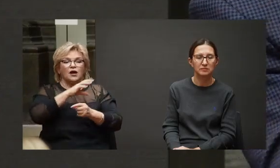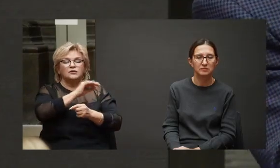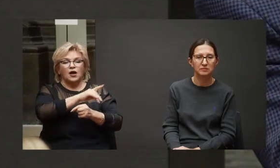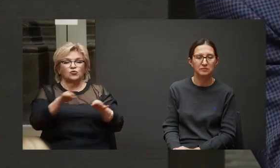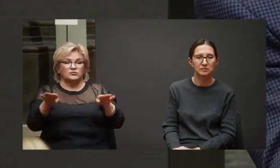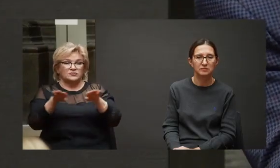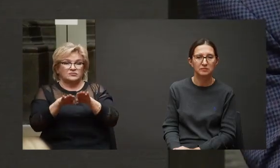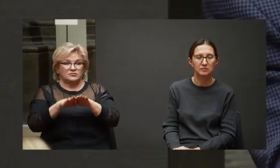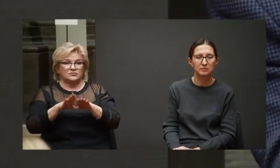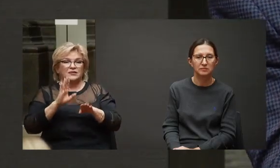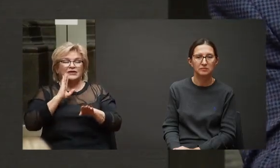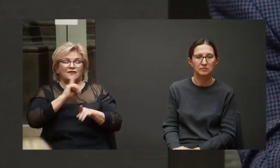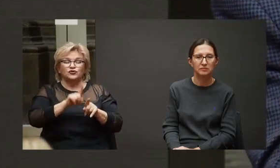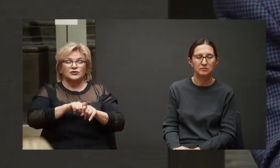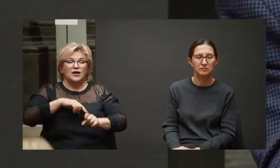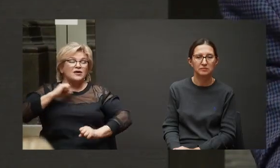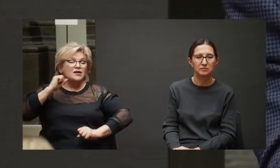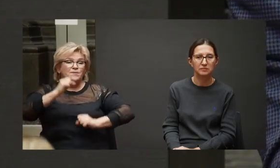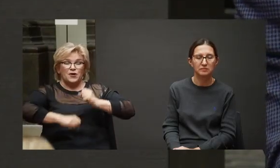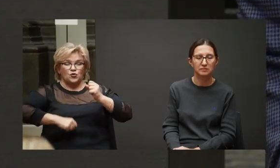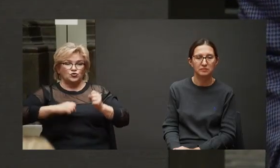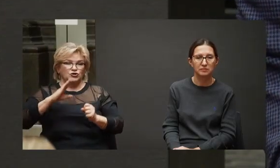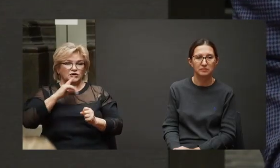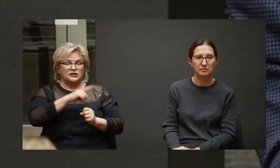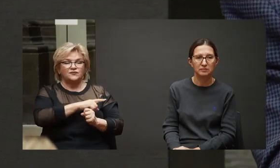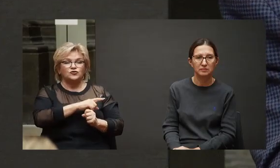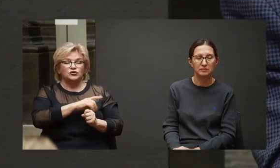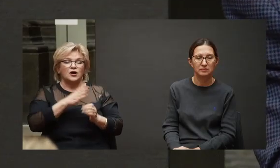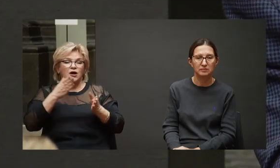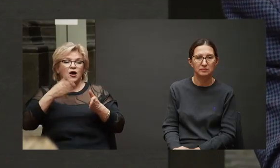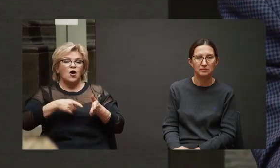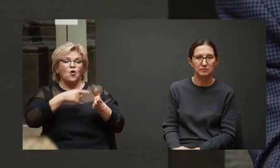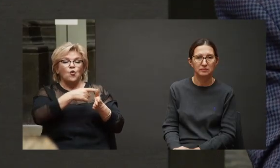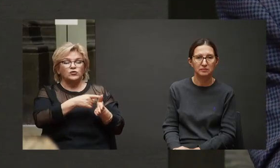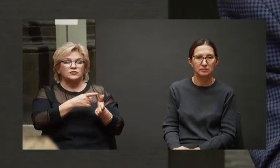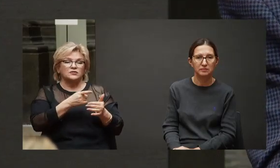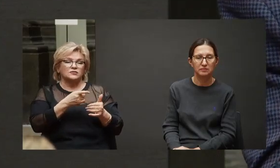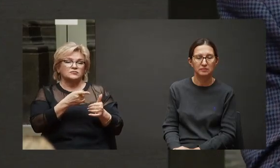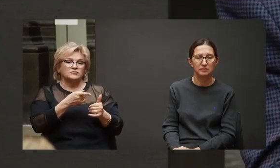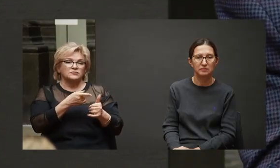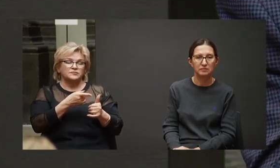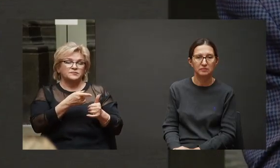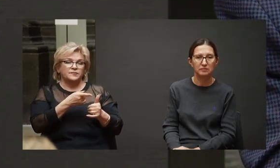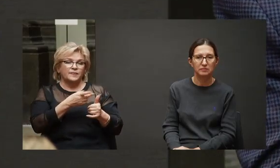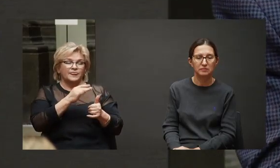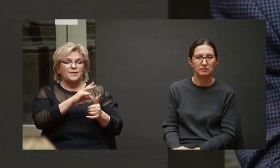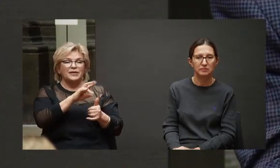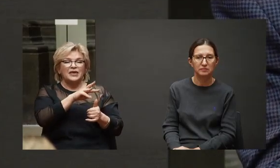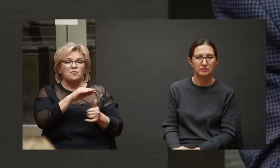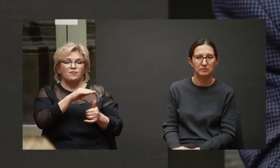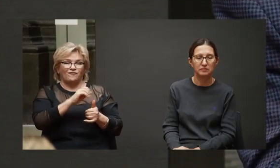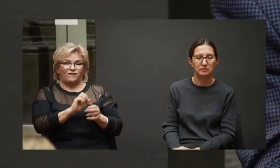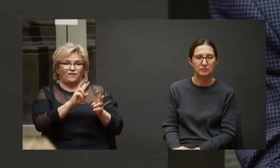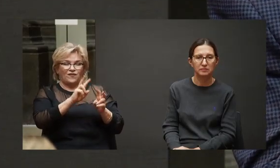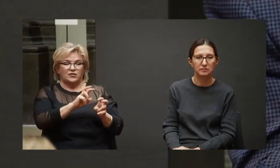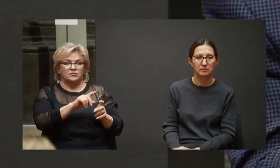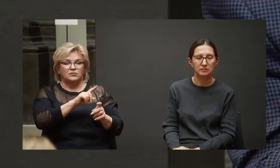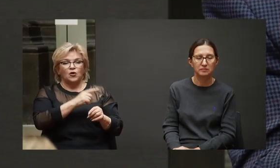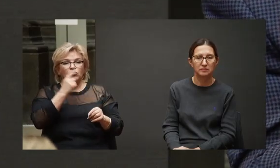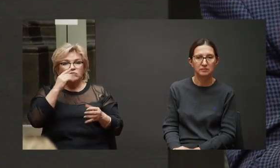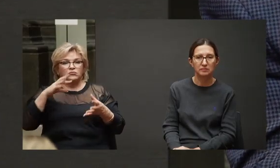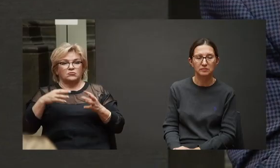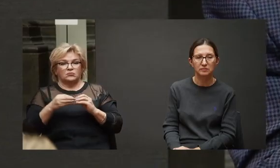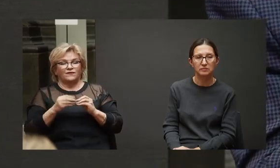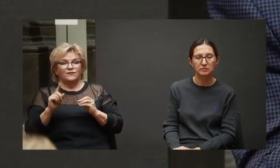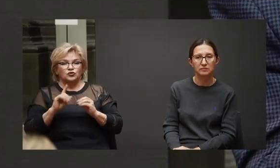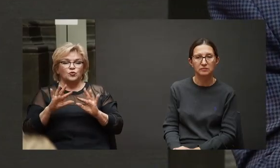таких бегущих девушек, которых вот он и его друзья называли нимфой, то он пришел к выводу, что, в